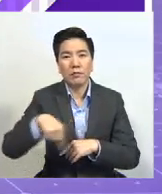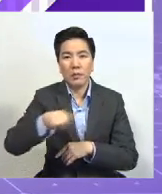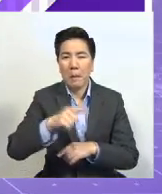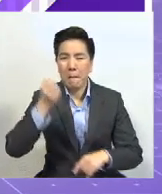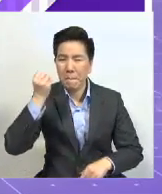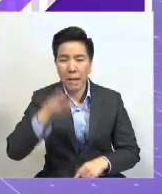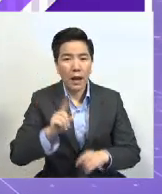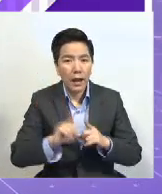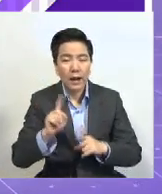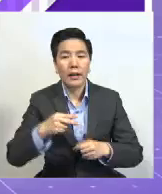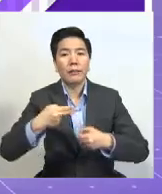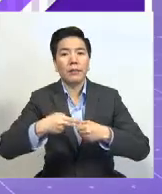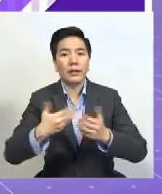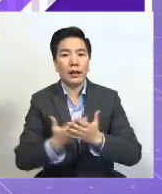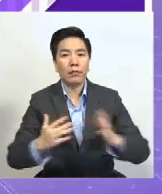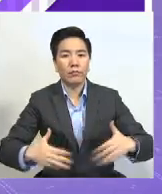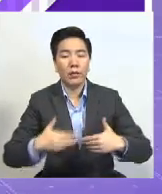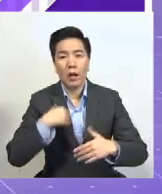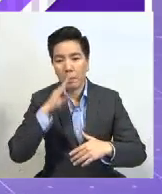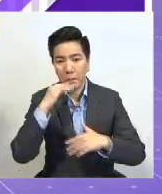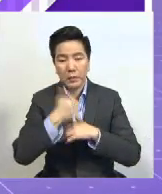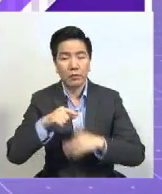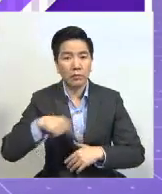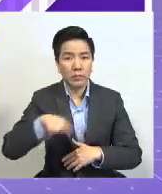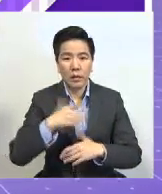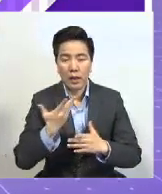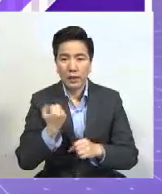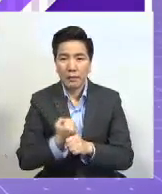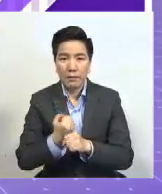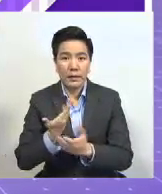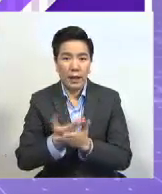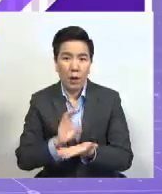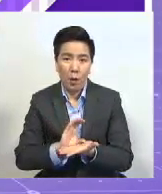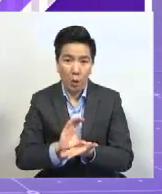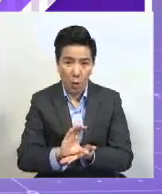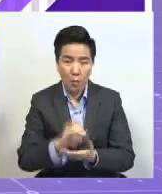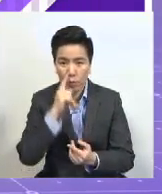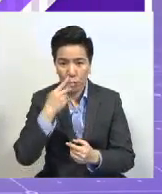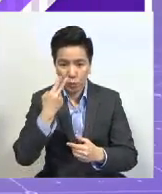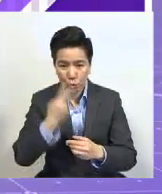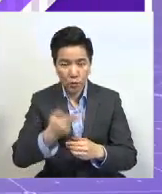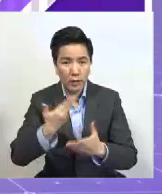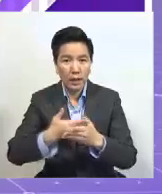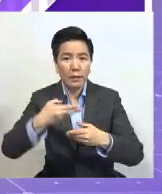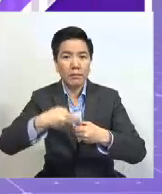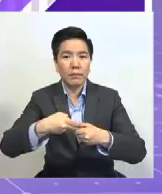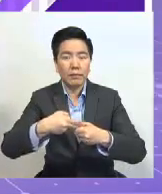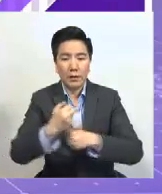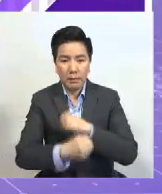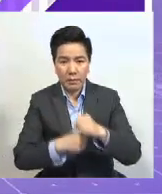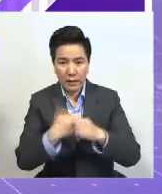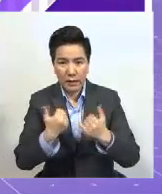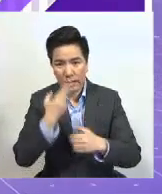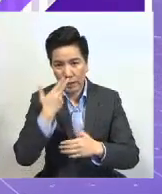เป็นน้ำมันนะฮะเวลากลุ่มประเทศในตะวันตกกลางเวลาตั้งงบประมาณเนี่ยก็ตั้งกันตรงที่ราคาน้ำมันเลยนะว่าปีนี้เนี่ยเขา